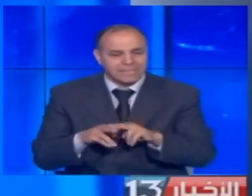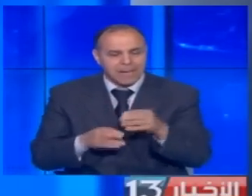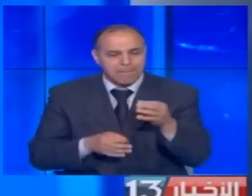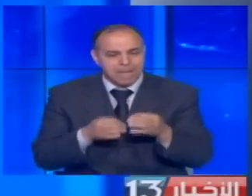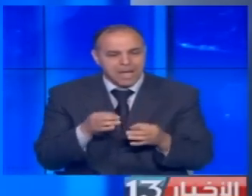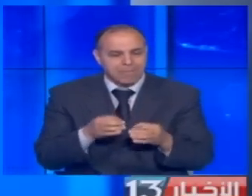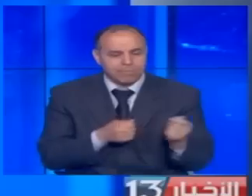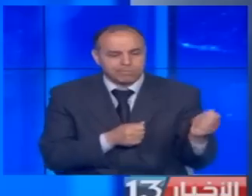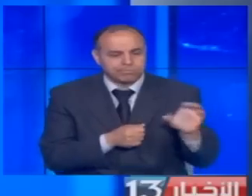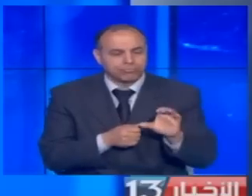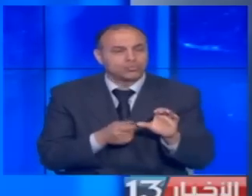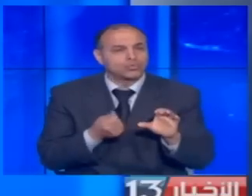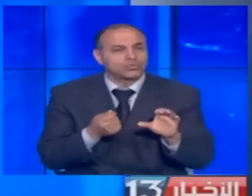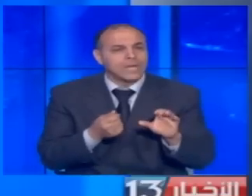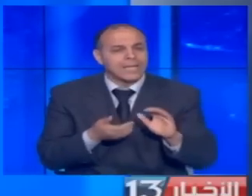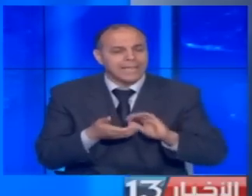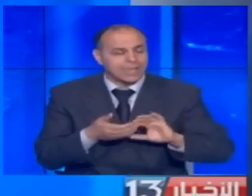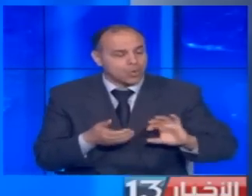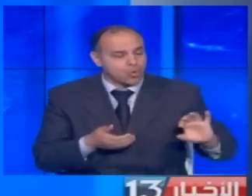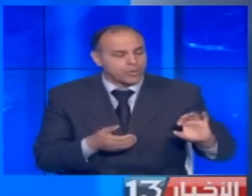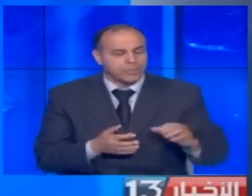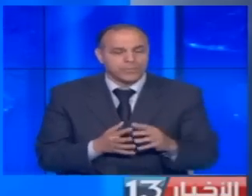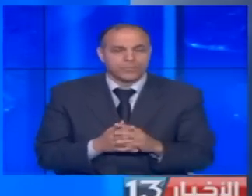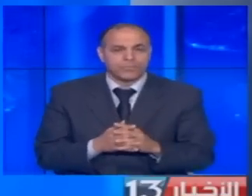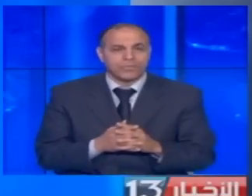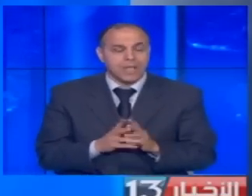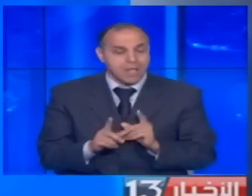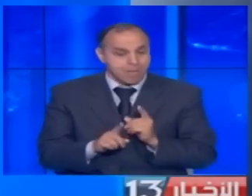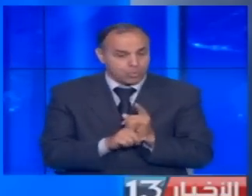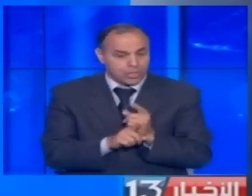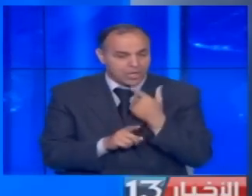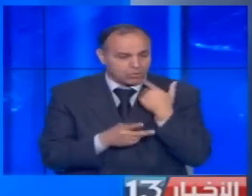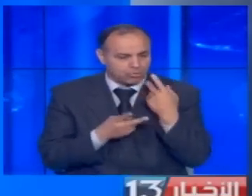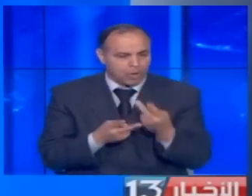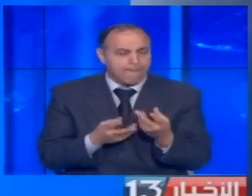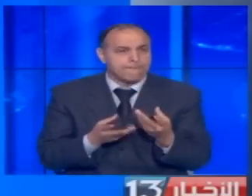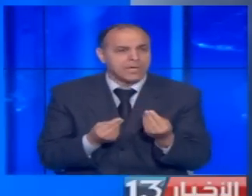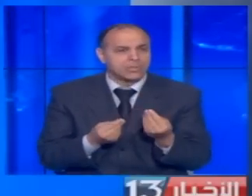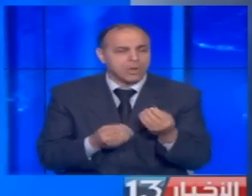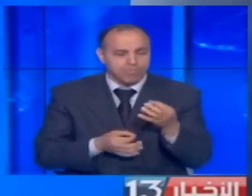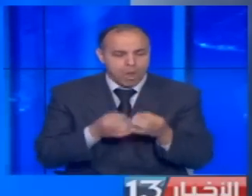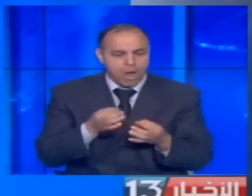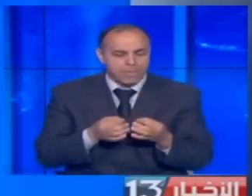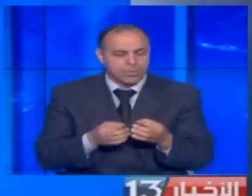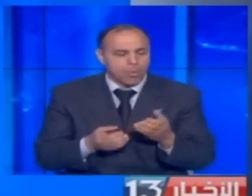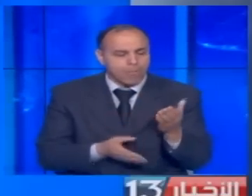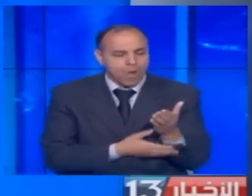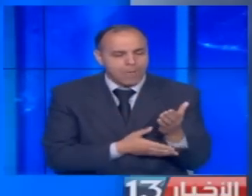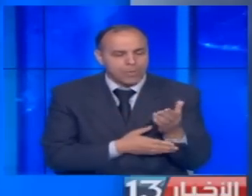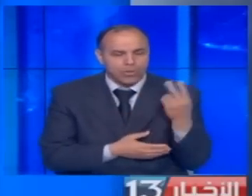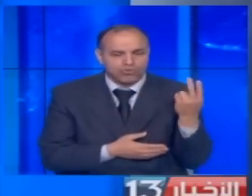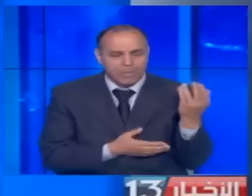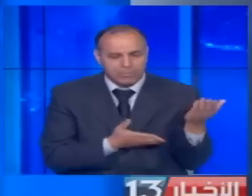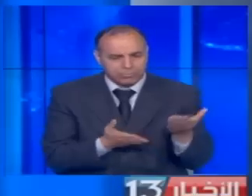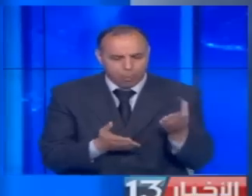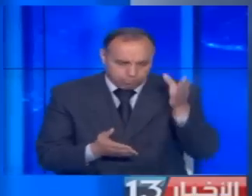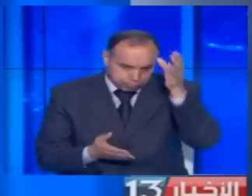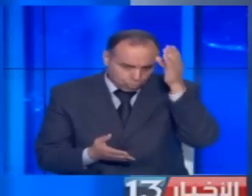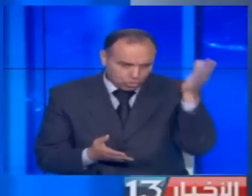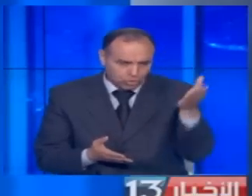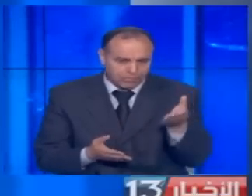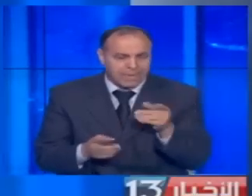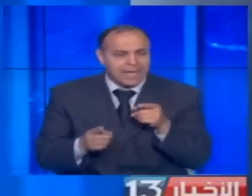الممول من قبل الاتحاد الاوروبي ملتقى حضره عدد من القضاه والمحامين والجامعيين وخبراء